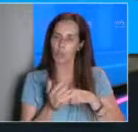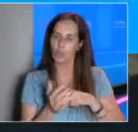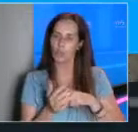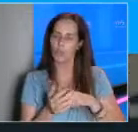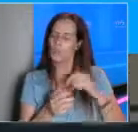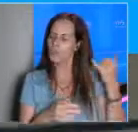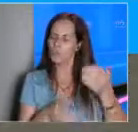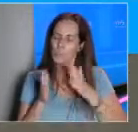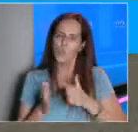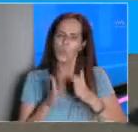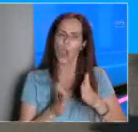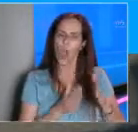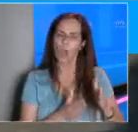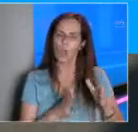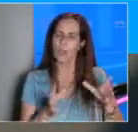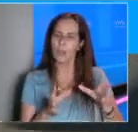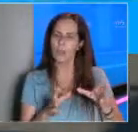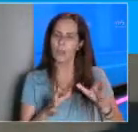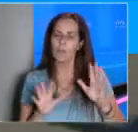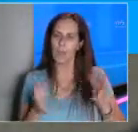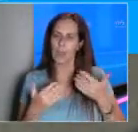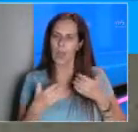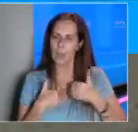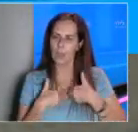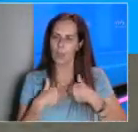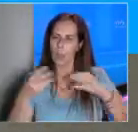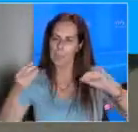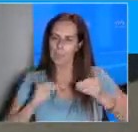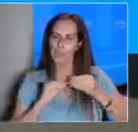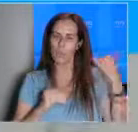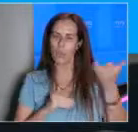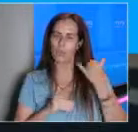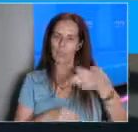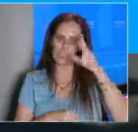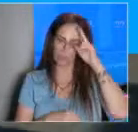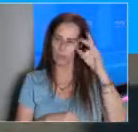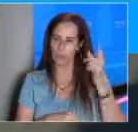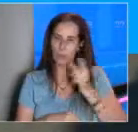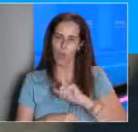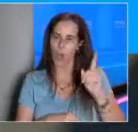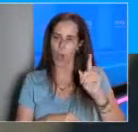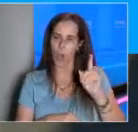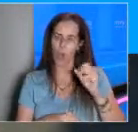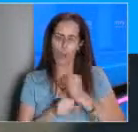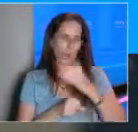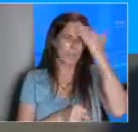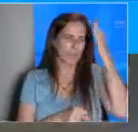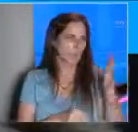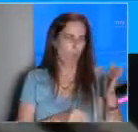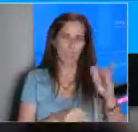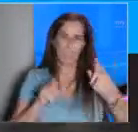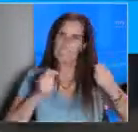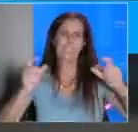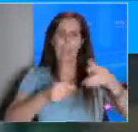אקטיביות, שיטתיות, מסודרות, מלוות בערכה, איך אנחנו מצמצמים כל הזמן את הסיכון, לא לעבור מגישה קיצונית אחת של